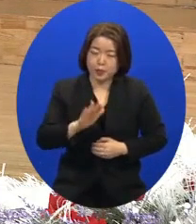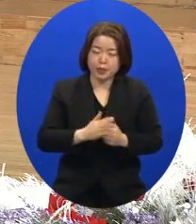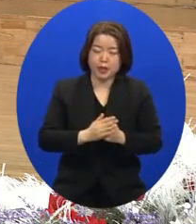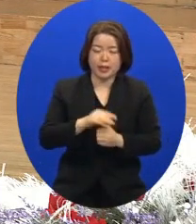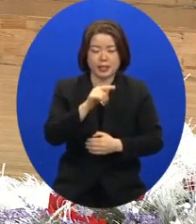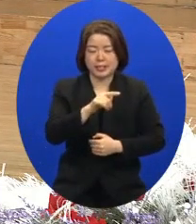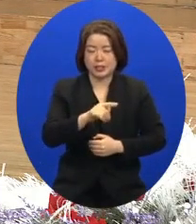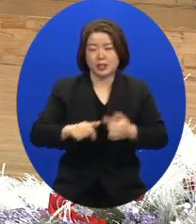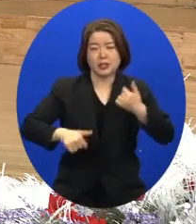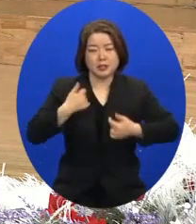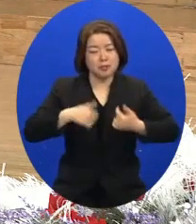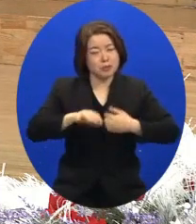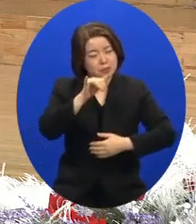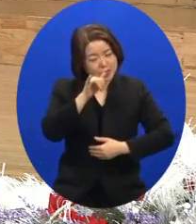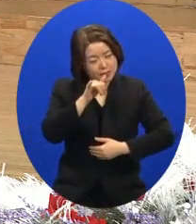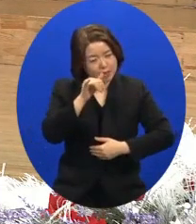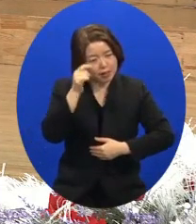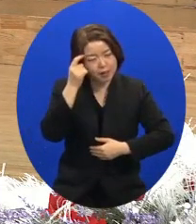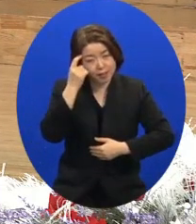기쁜가 하는 겁니다.